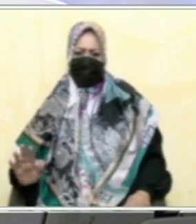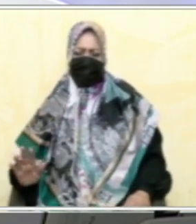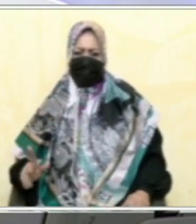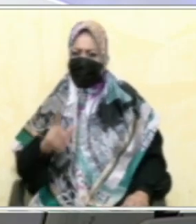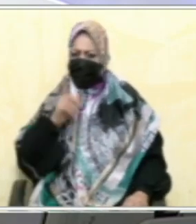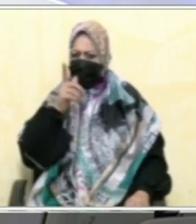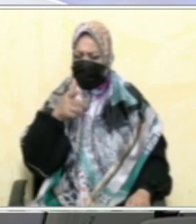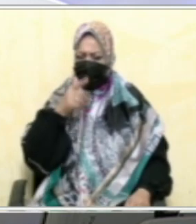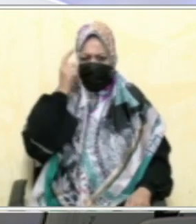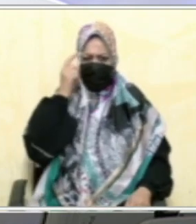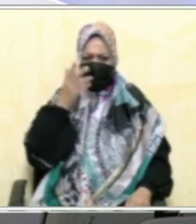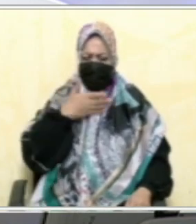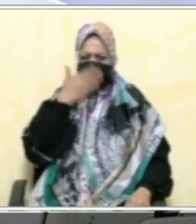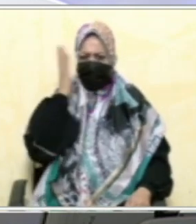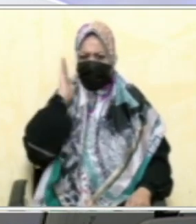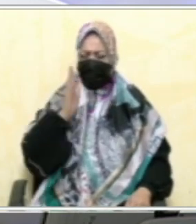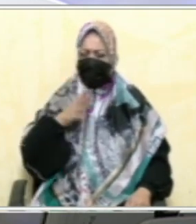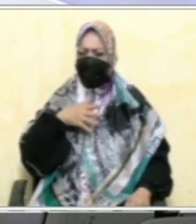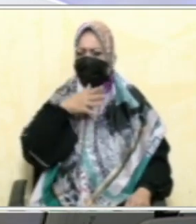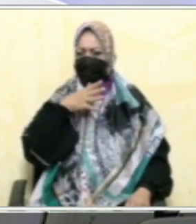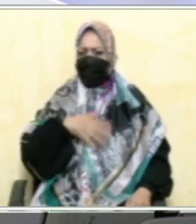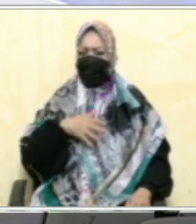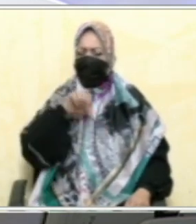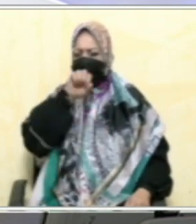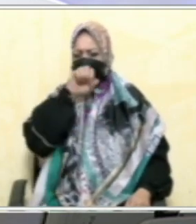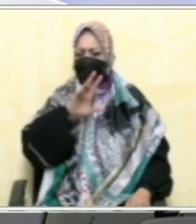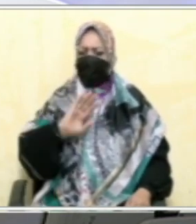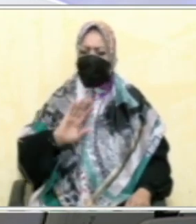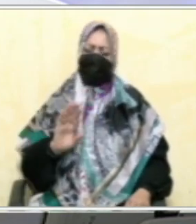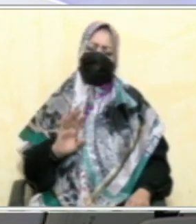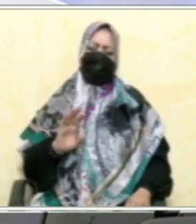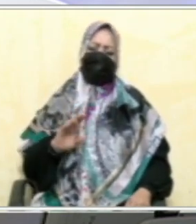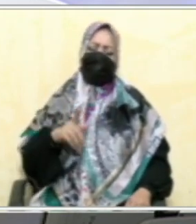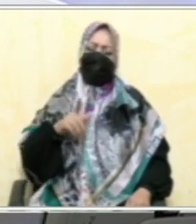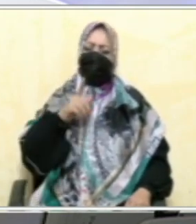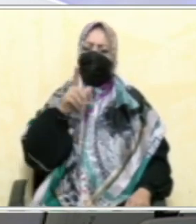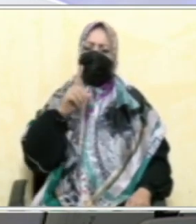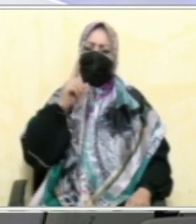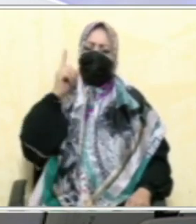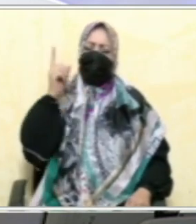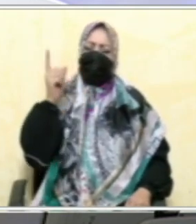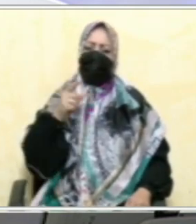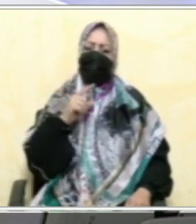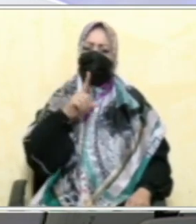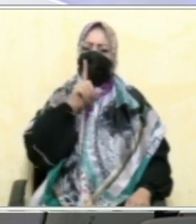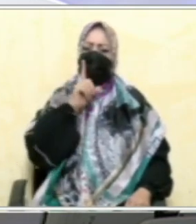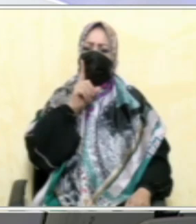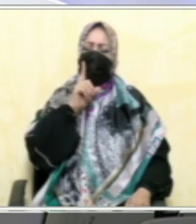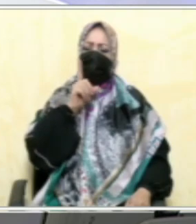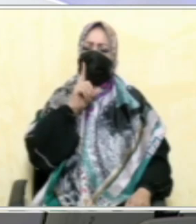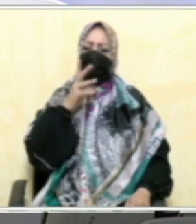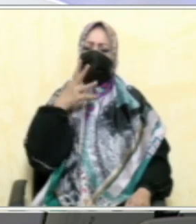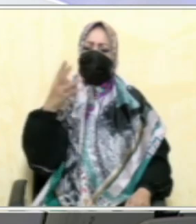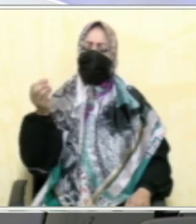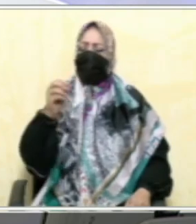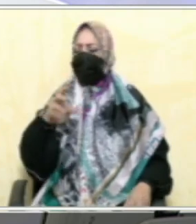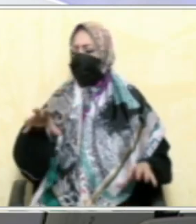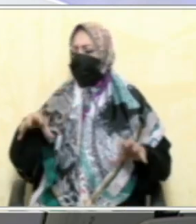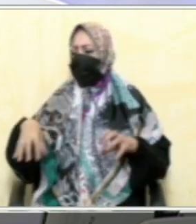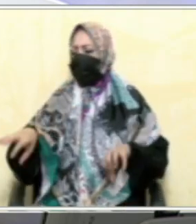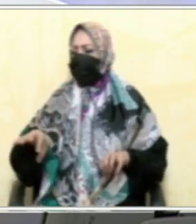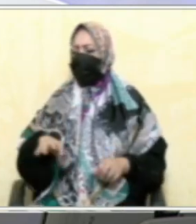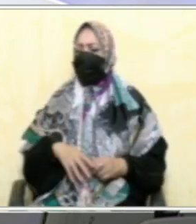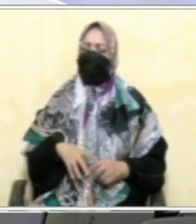أمي خبرتها العزوزة الفلانية. يعني أما نحن نقعد، الدين لا يستقى من العجائز، العجائز هؤلاء